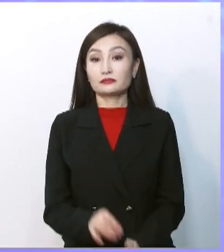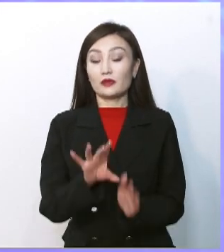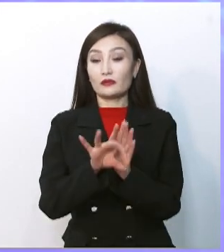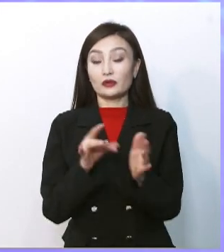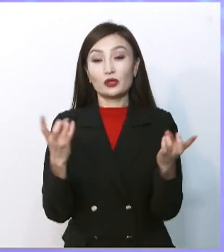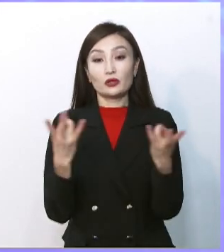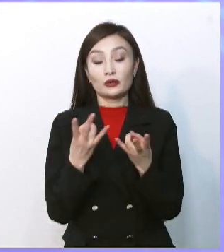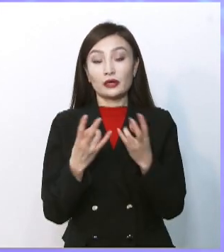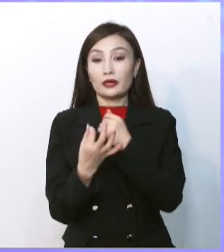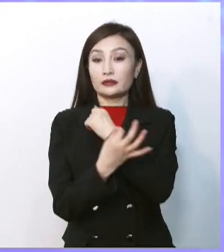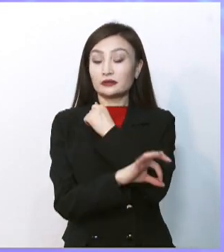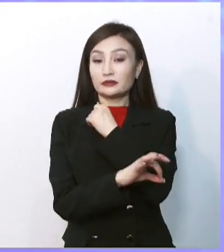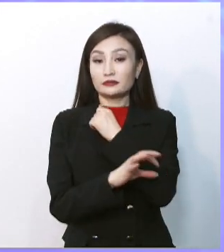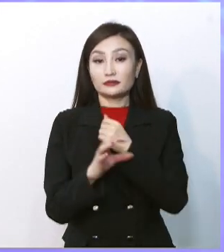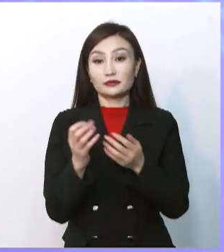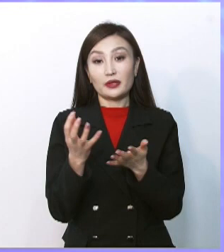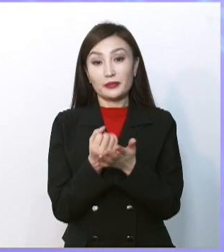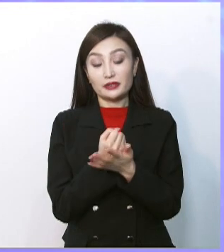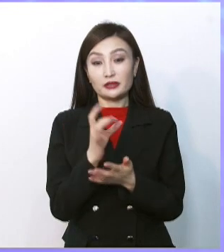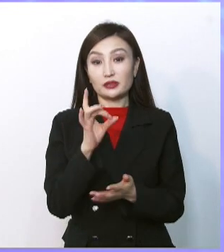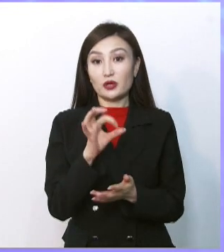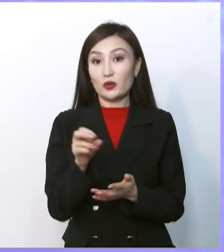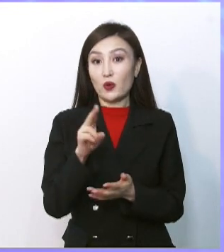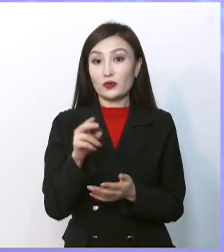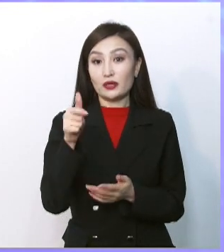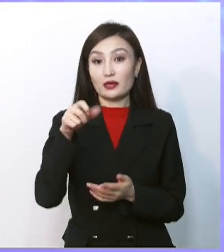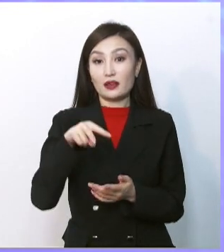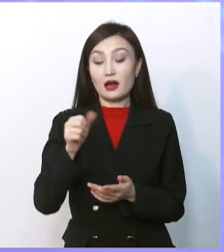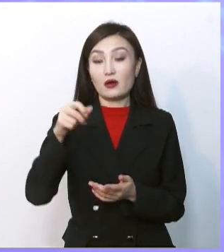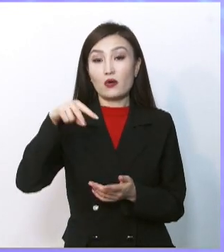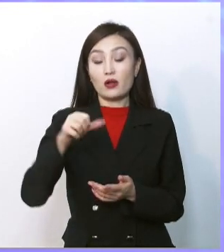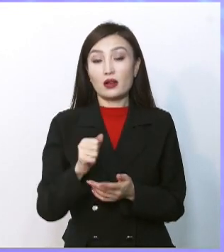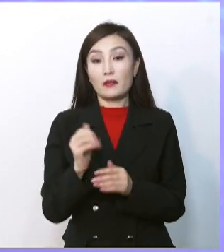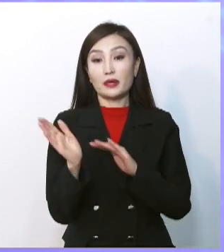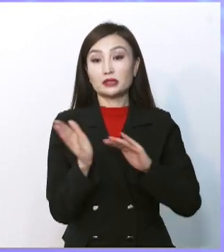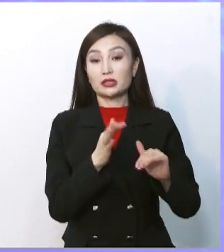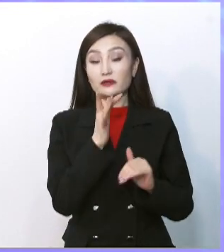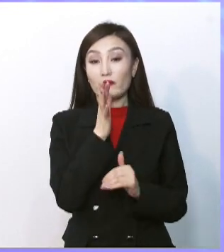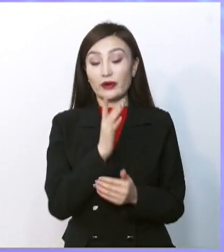Выберите нужное окончание, определите род глагола прошедшего времени.